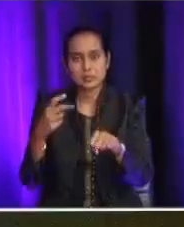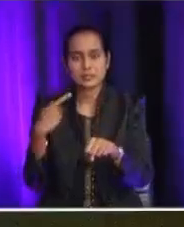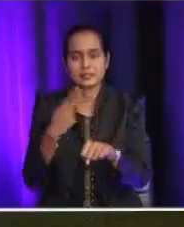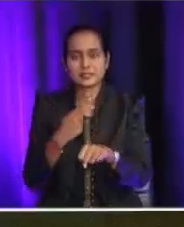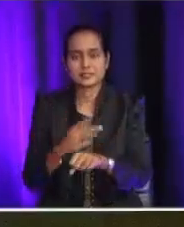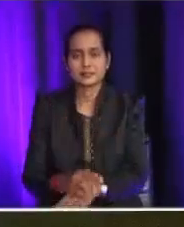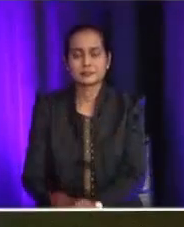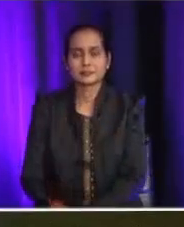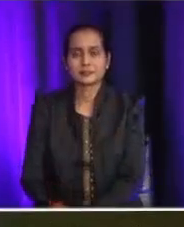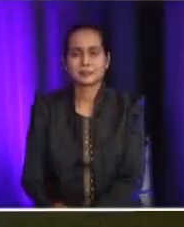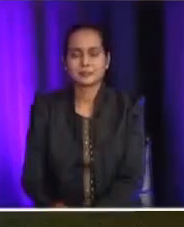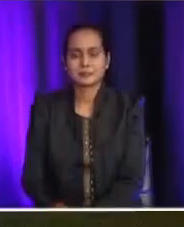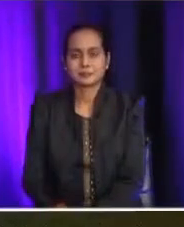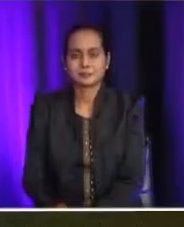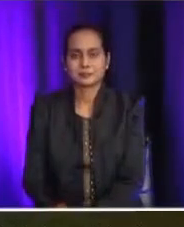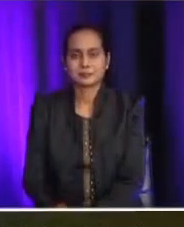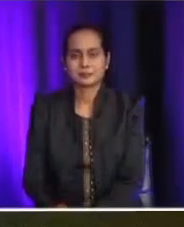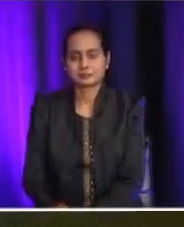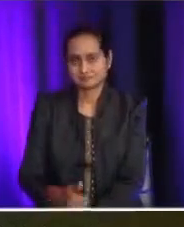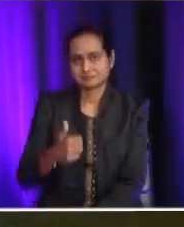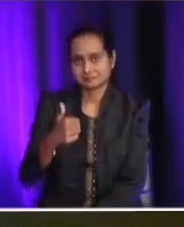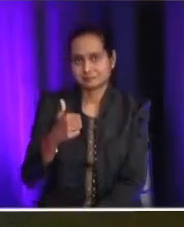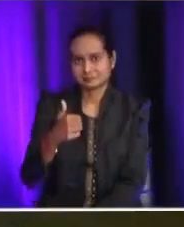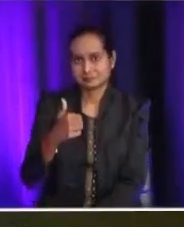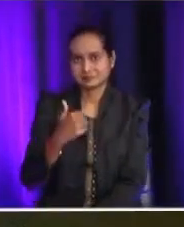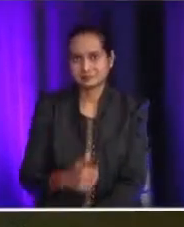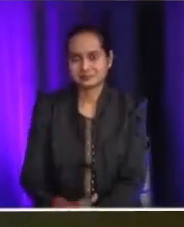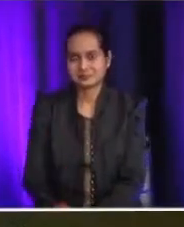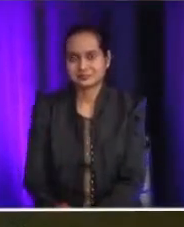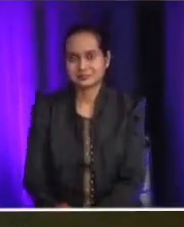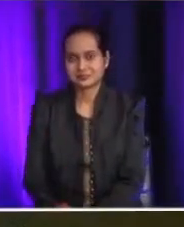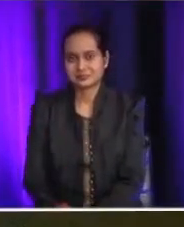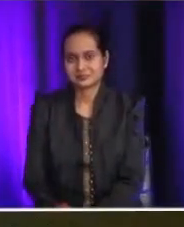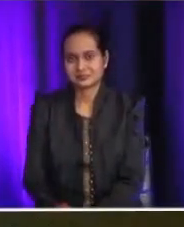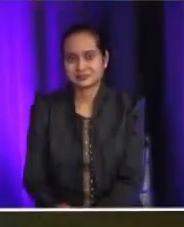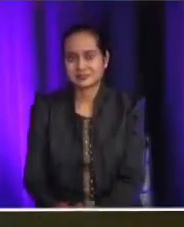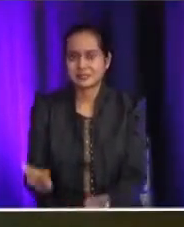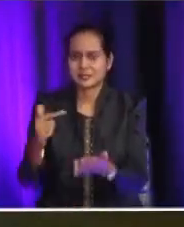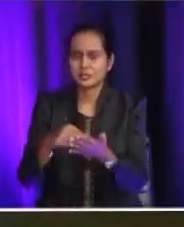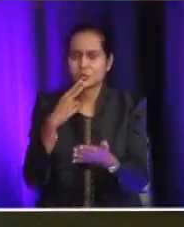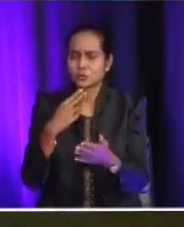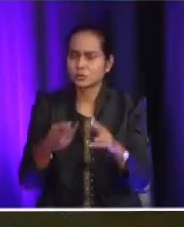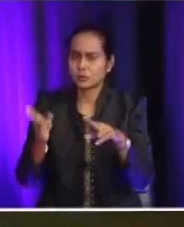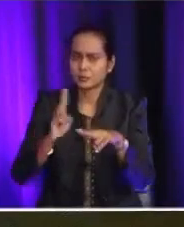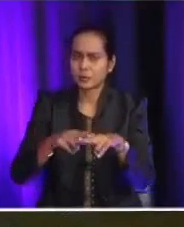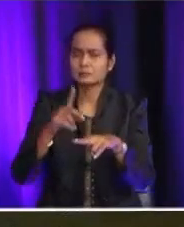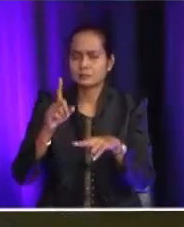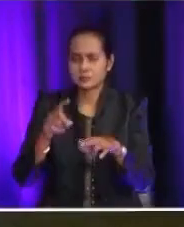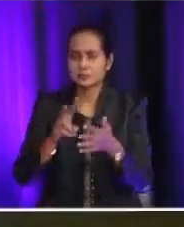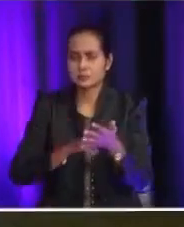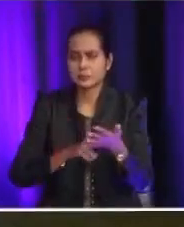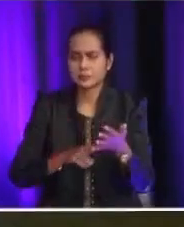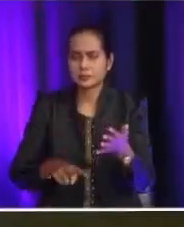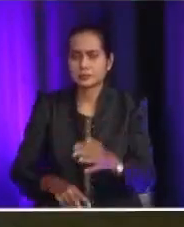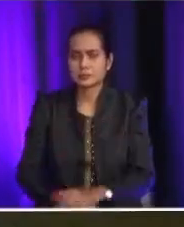hijau, cikgu. Baguslah tandanya. Bagus, Adania. Jadi selagi usia kita meningkat, memang kita kena membaca. Pembacaan